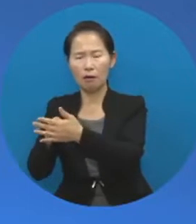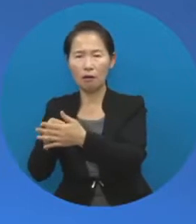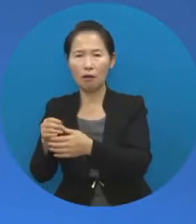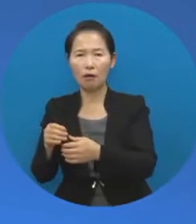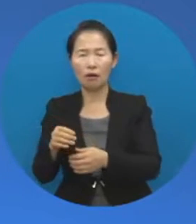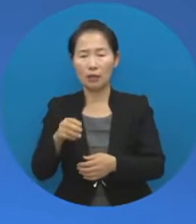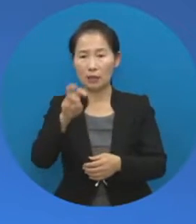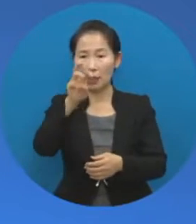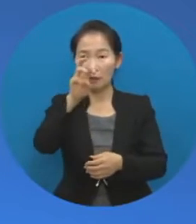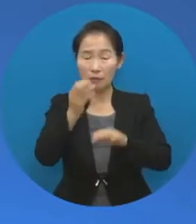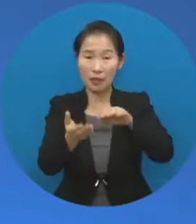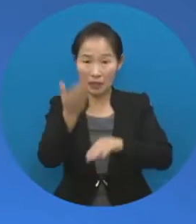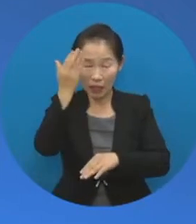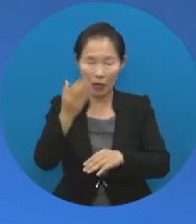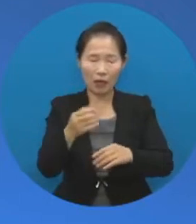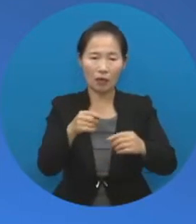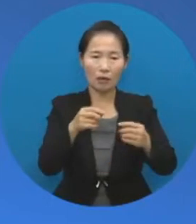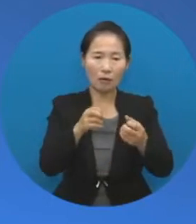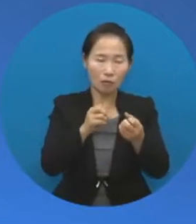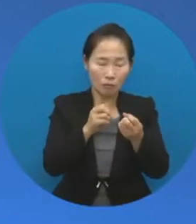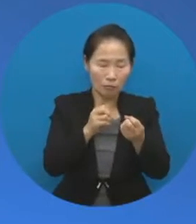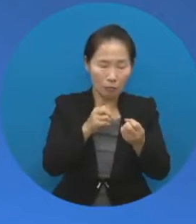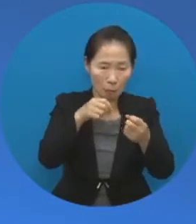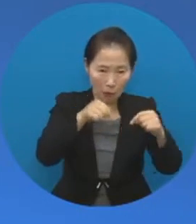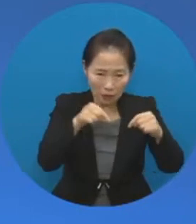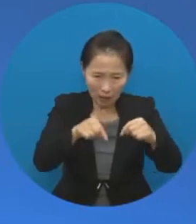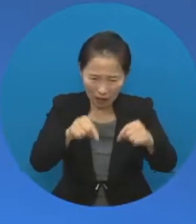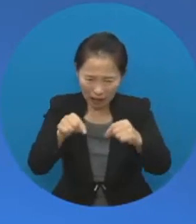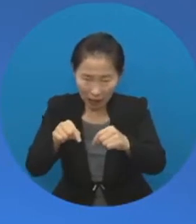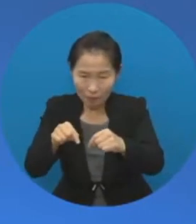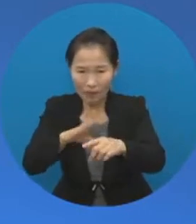30군데 넘는 곳에 면접을 봤는데 다 떨어지고